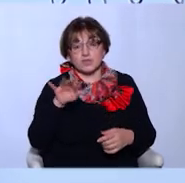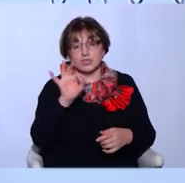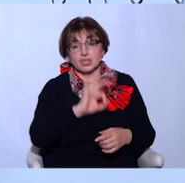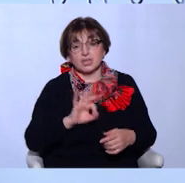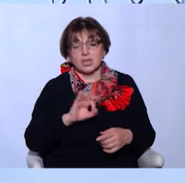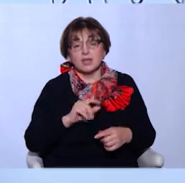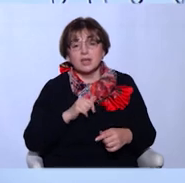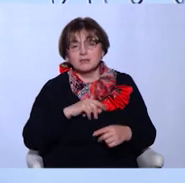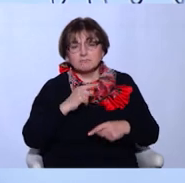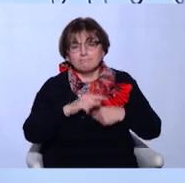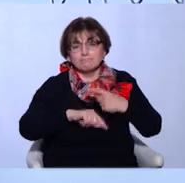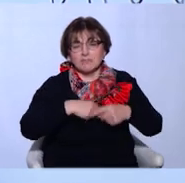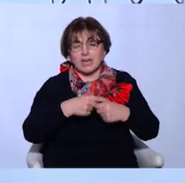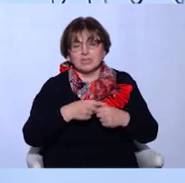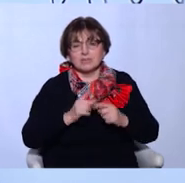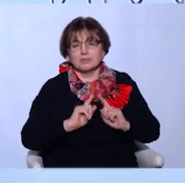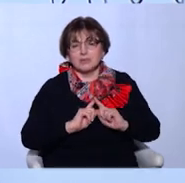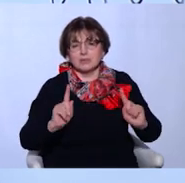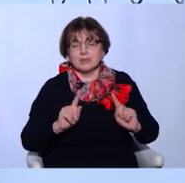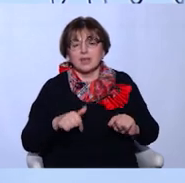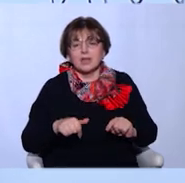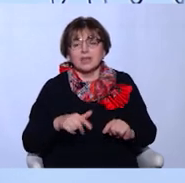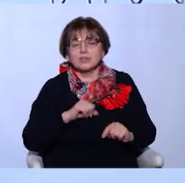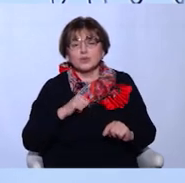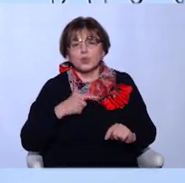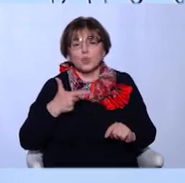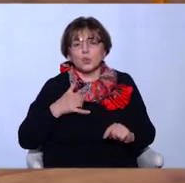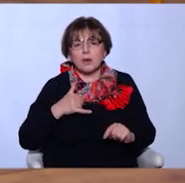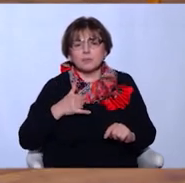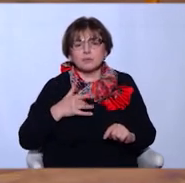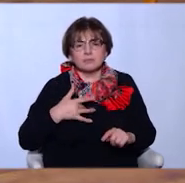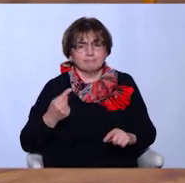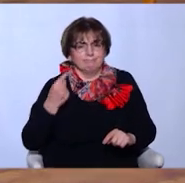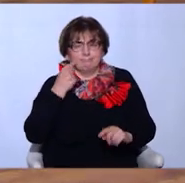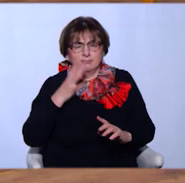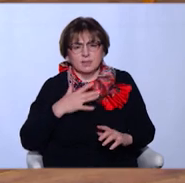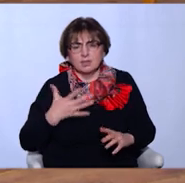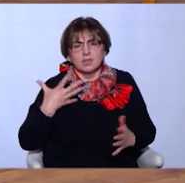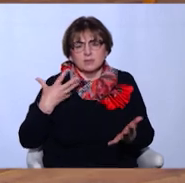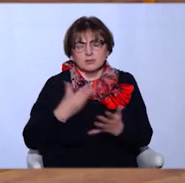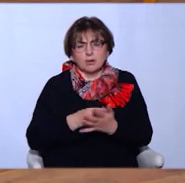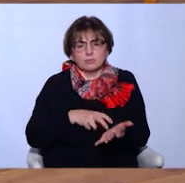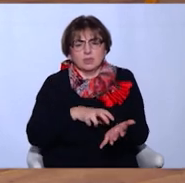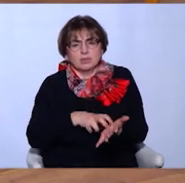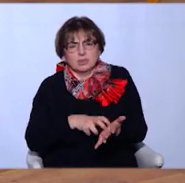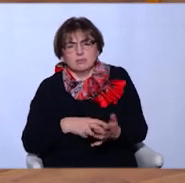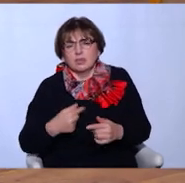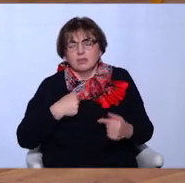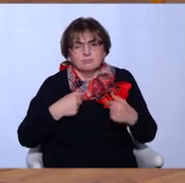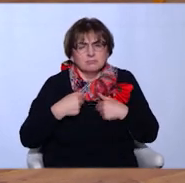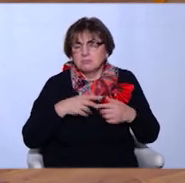ტიპიური ტრადიციული ქართველისაგან განსხვავებით გურამიშვილს არ ეთაკილება გაამხილოს საკუთარი შიში, უმწეობა,